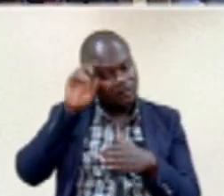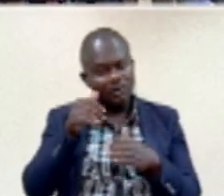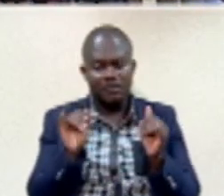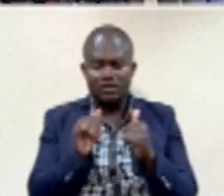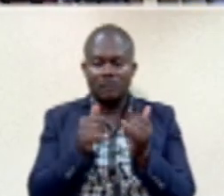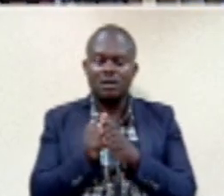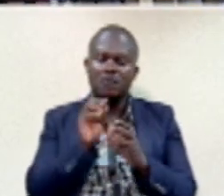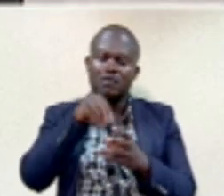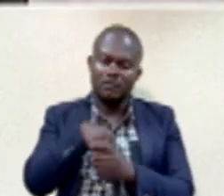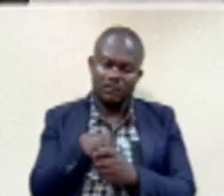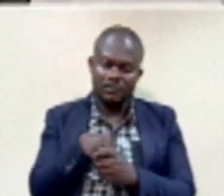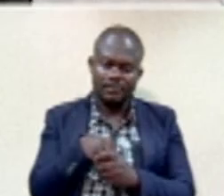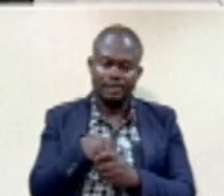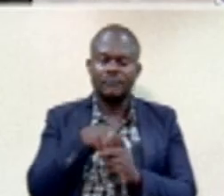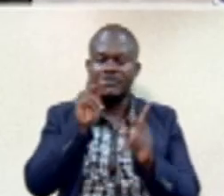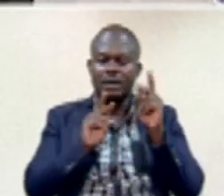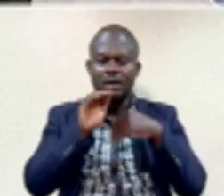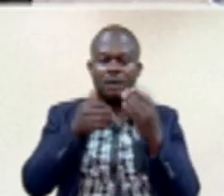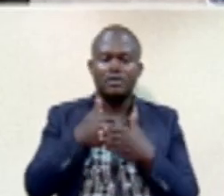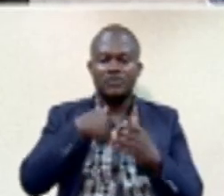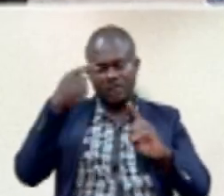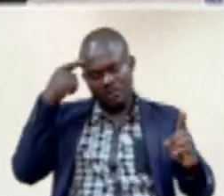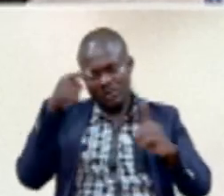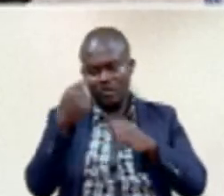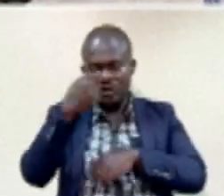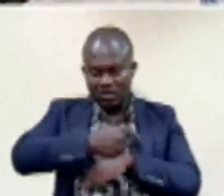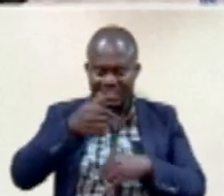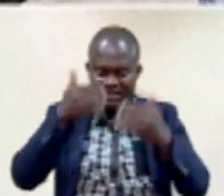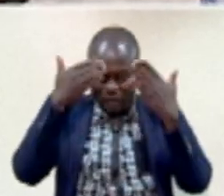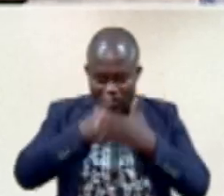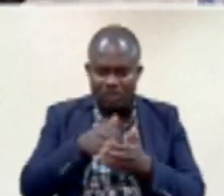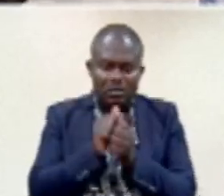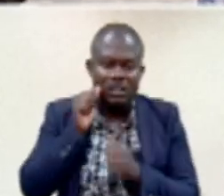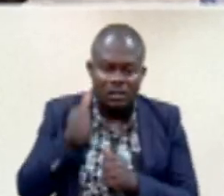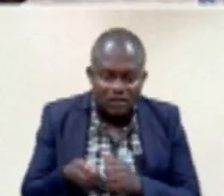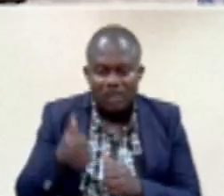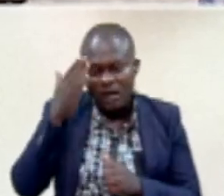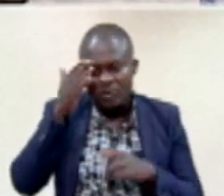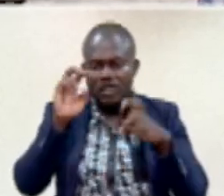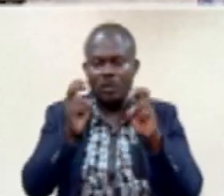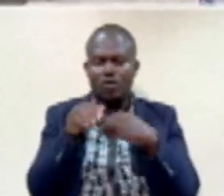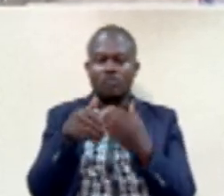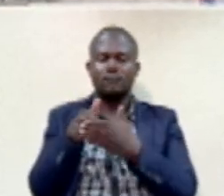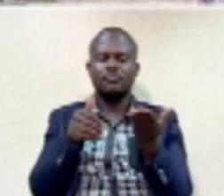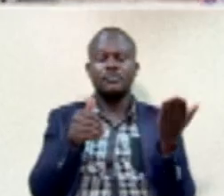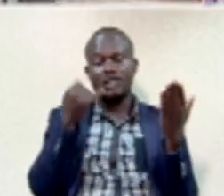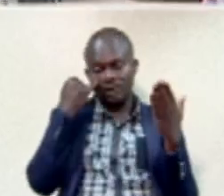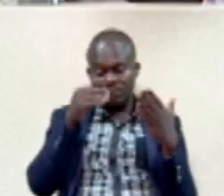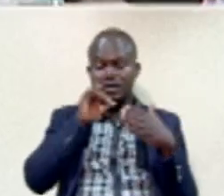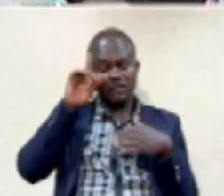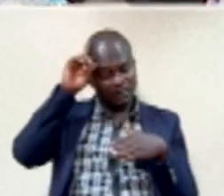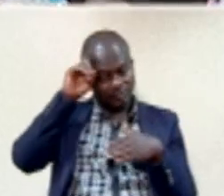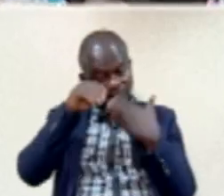bagerageza kubyijandikamo. N'uwo ari we wese wari ufite umugambi uyu munsi iri joro n'ejo amenye yuko nubwo